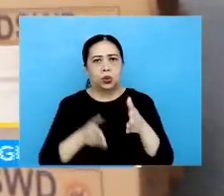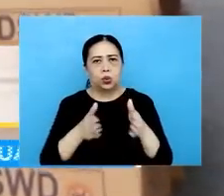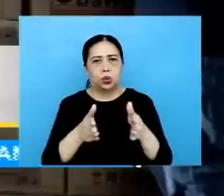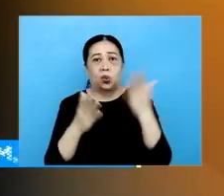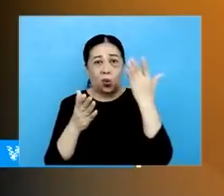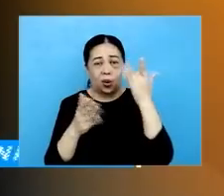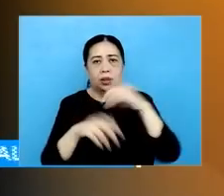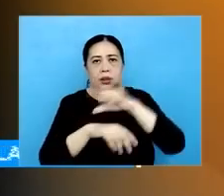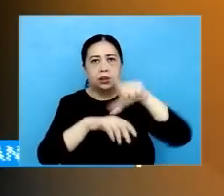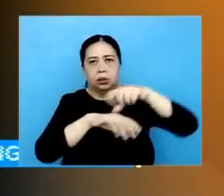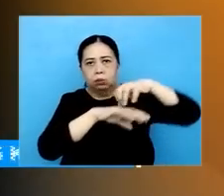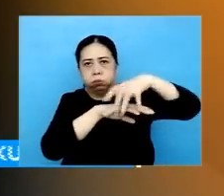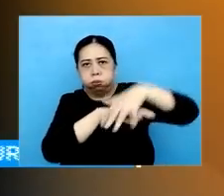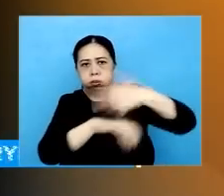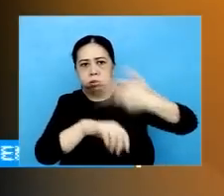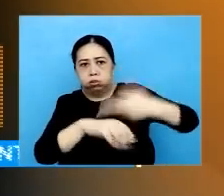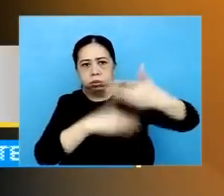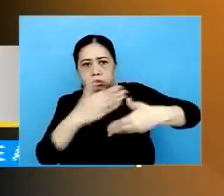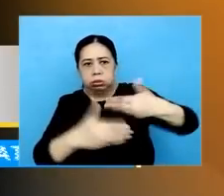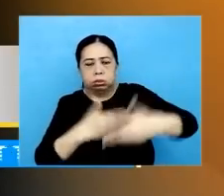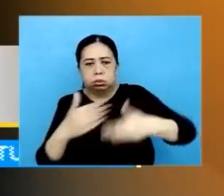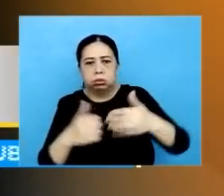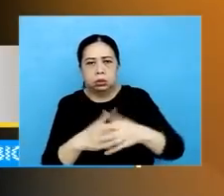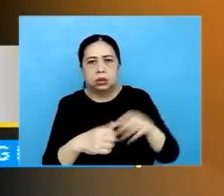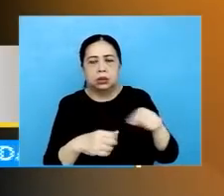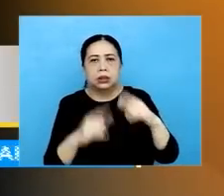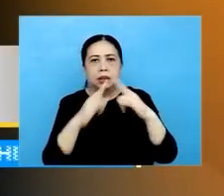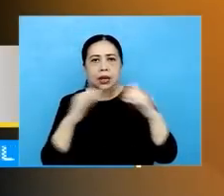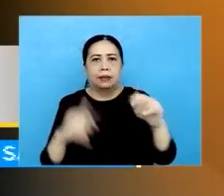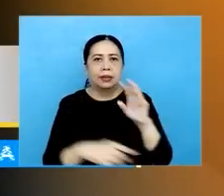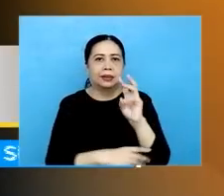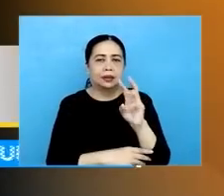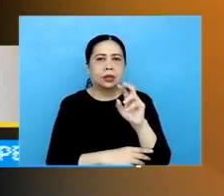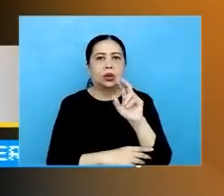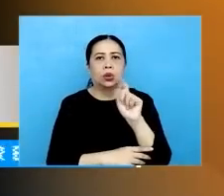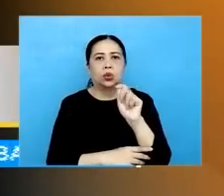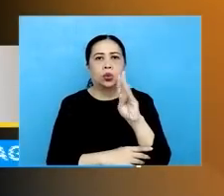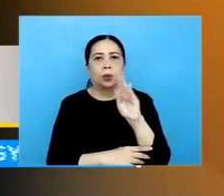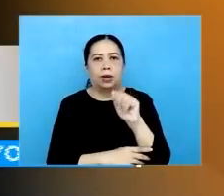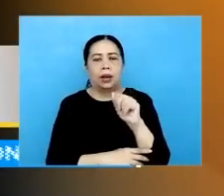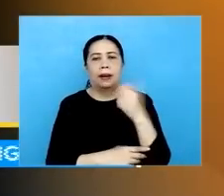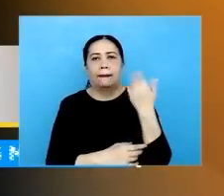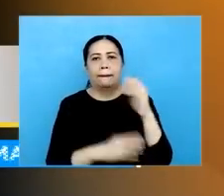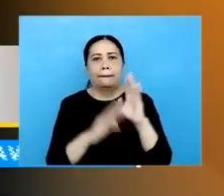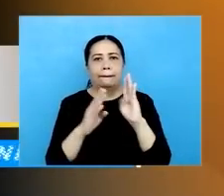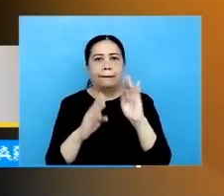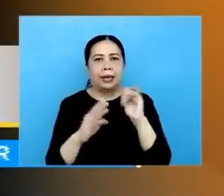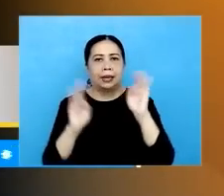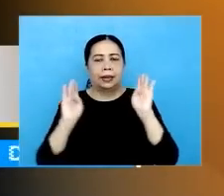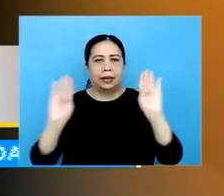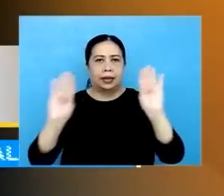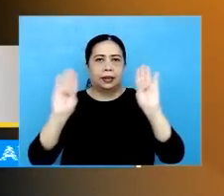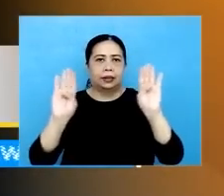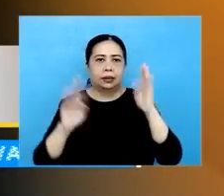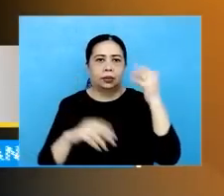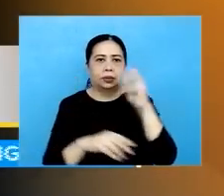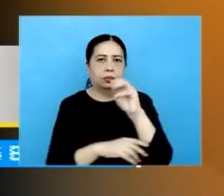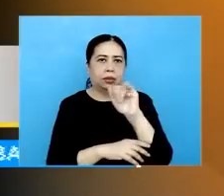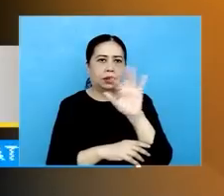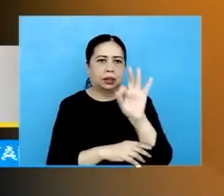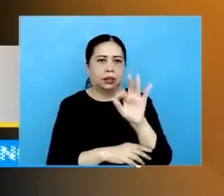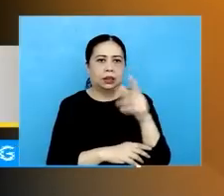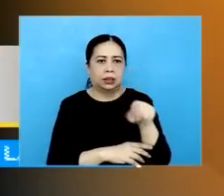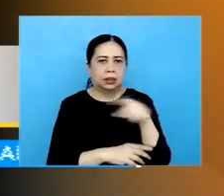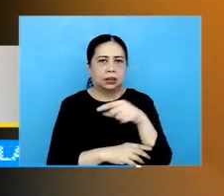ang lupa sa ginagawang slope protection sa Camp 6 Tuba Binget noong May 9. Kaya sa Marcos Highway o sa Naguilian Road